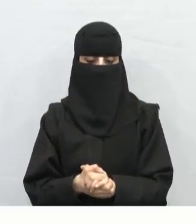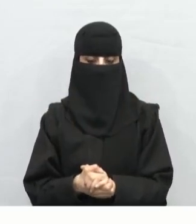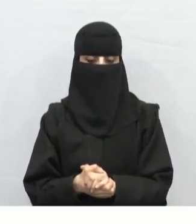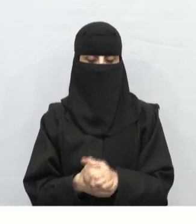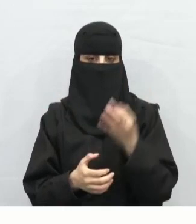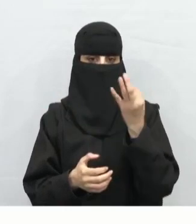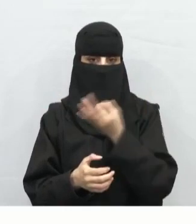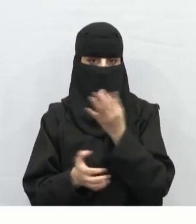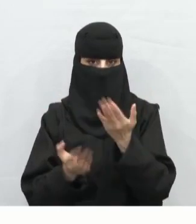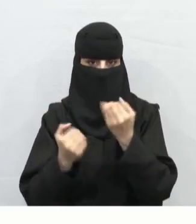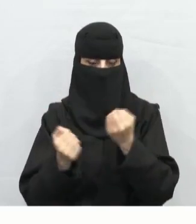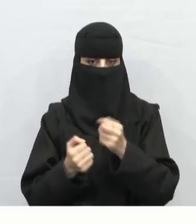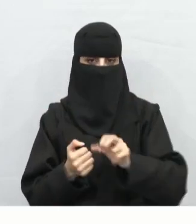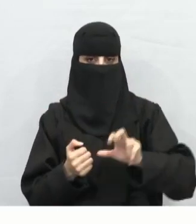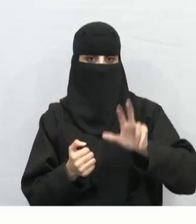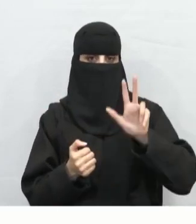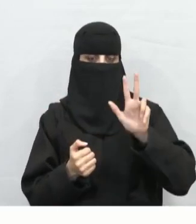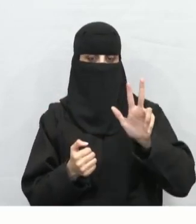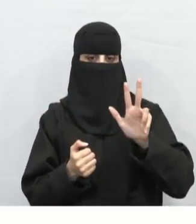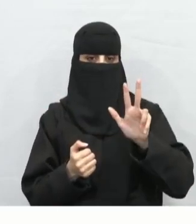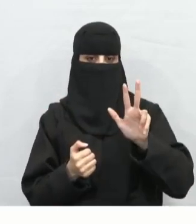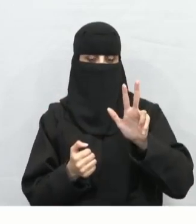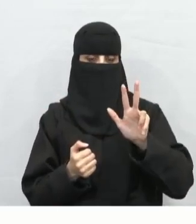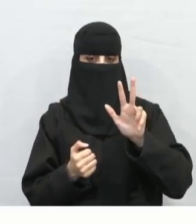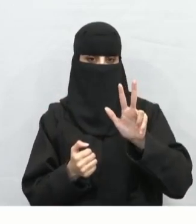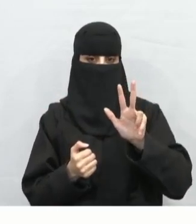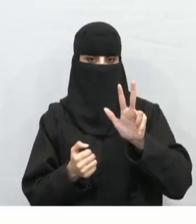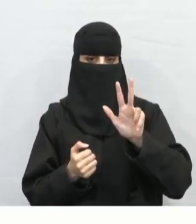احسنتم الشفاء الشفاء